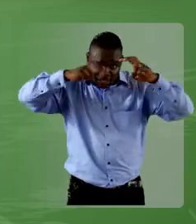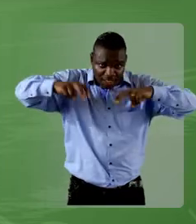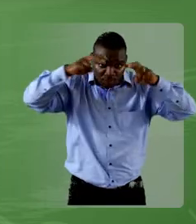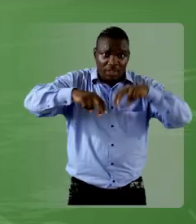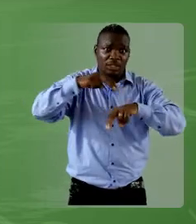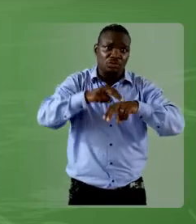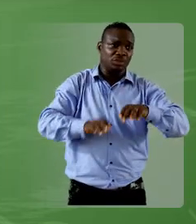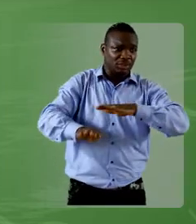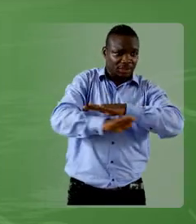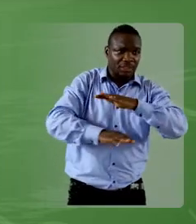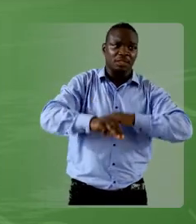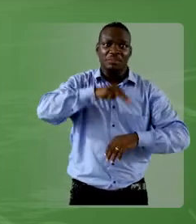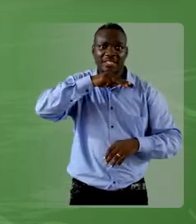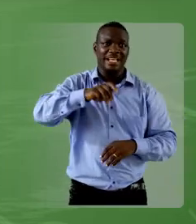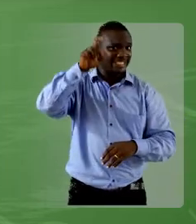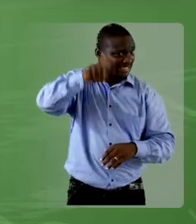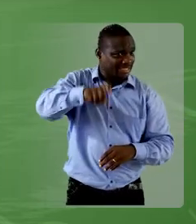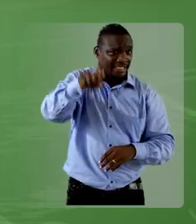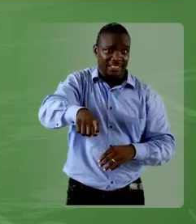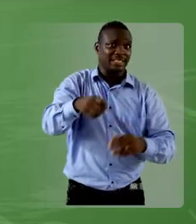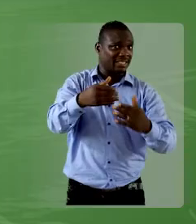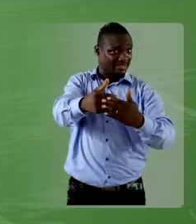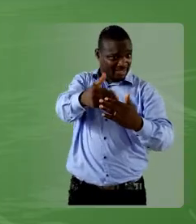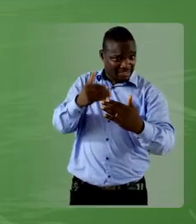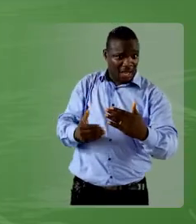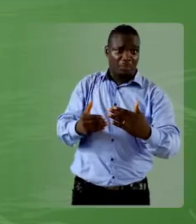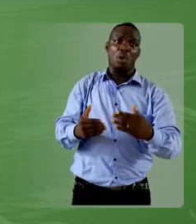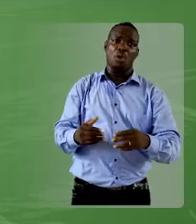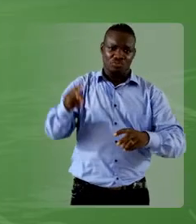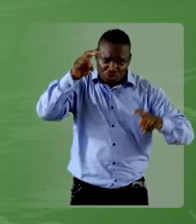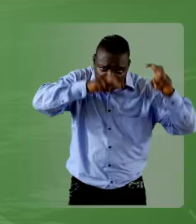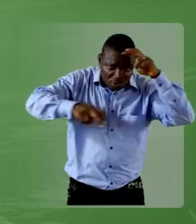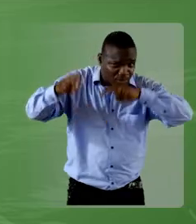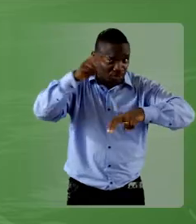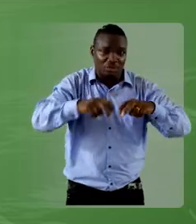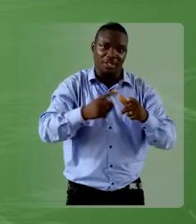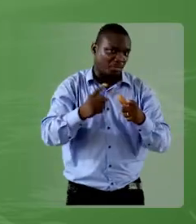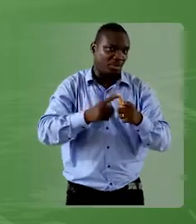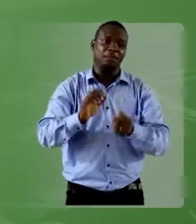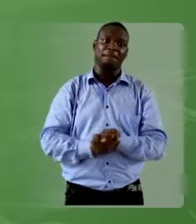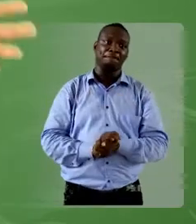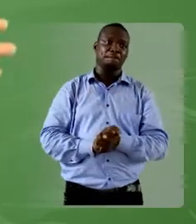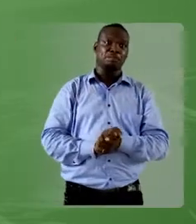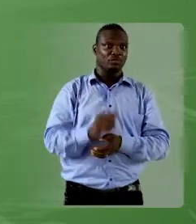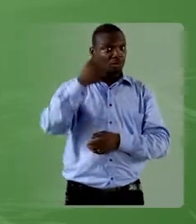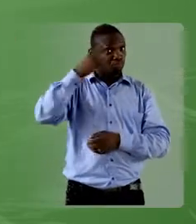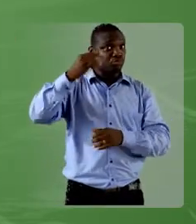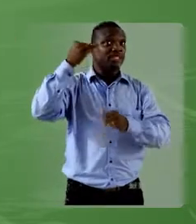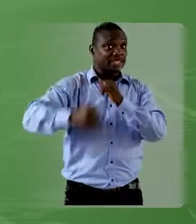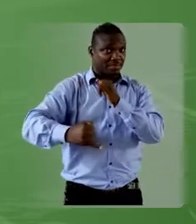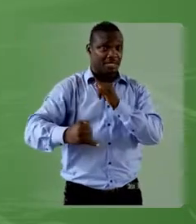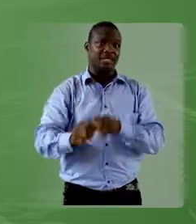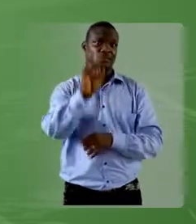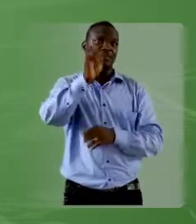d'un gîte minier nécessite au préalable une prospection. Pour terminer cette